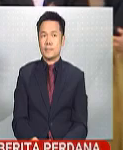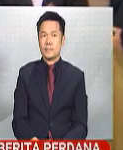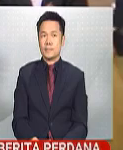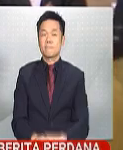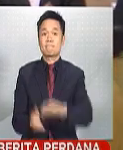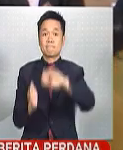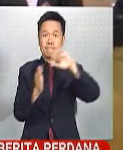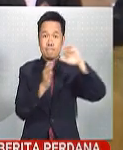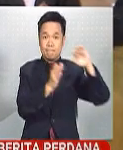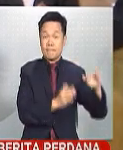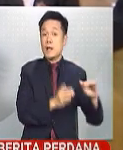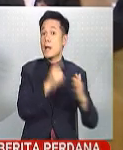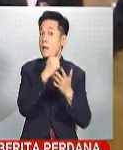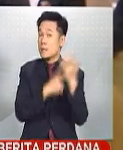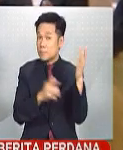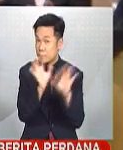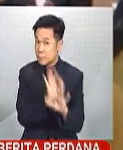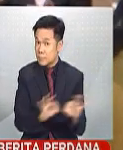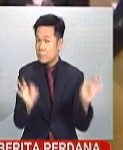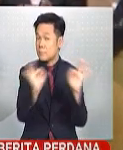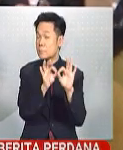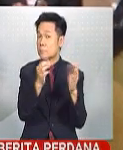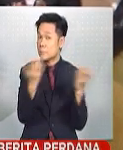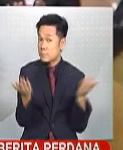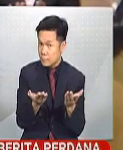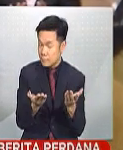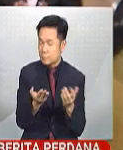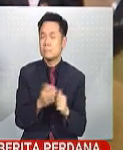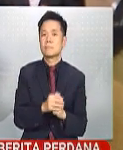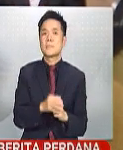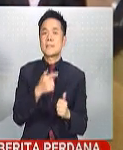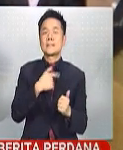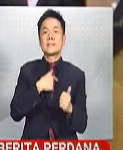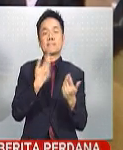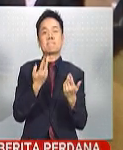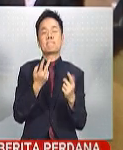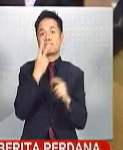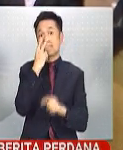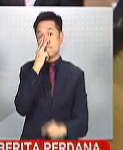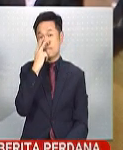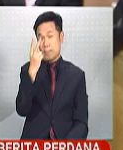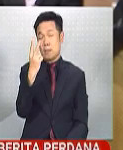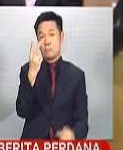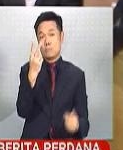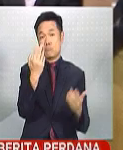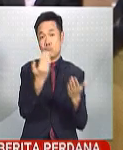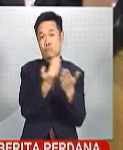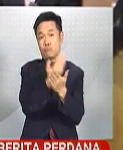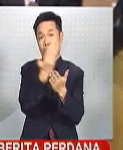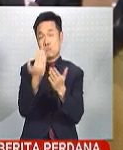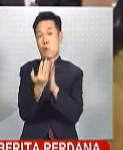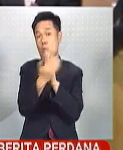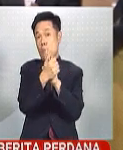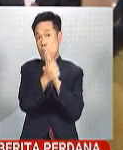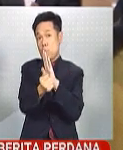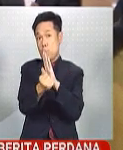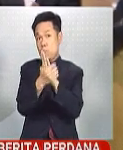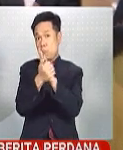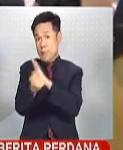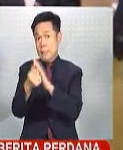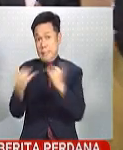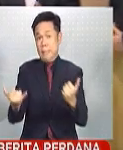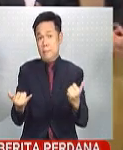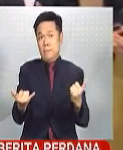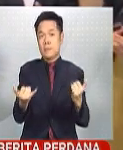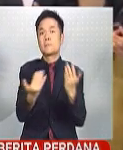Pokok pangkalnya ialah saya ingin melihat bakat-bakat talent yang sedia